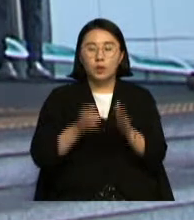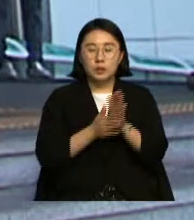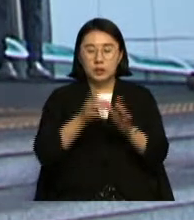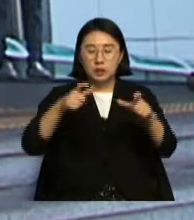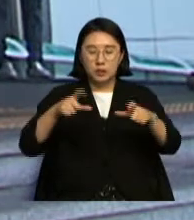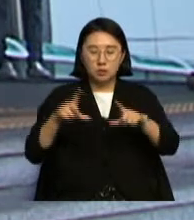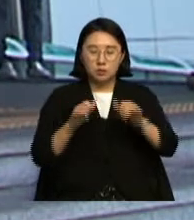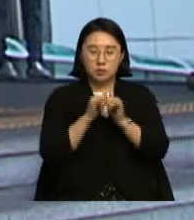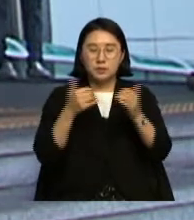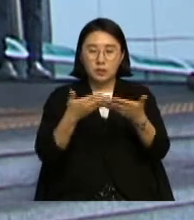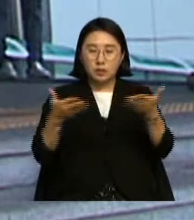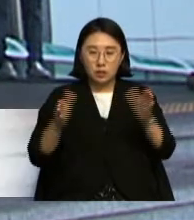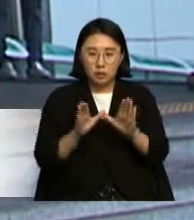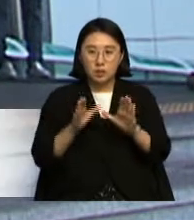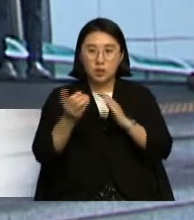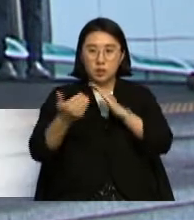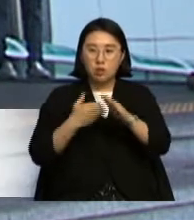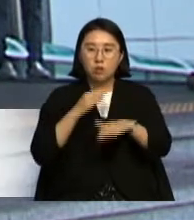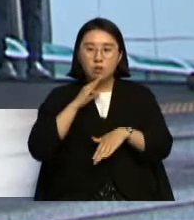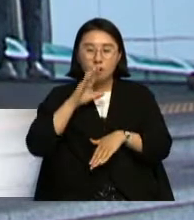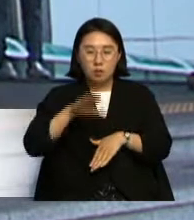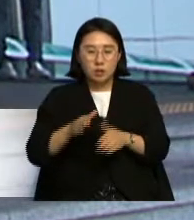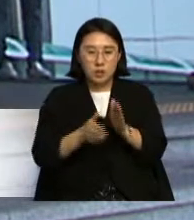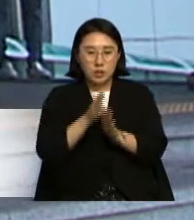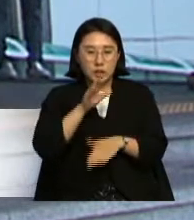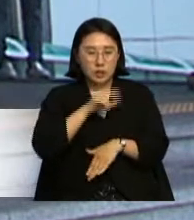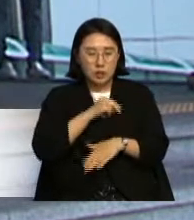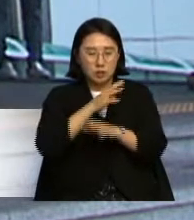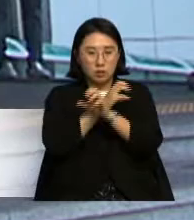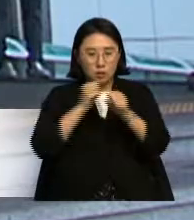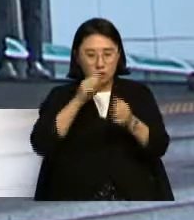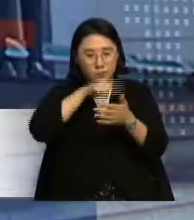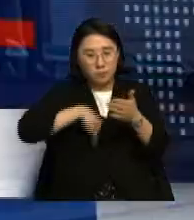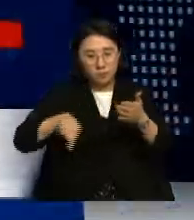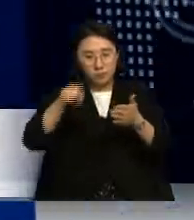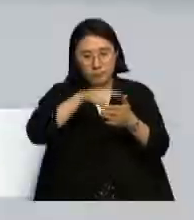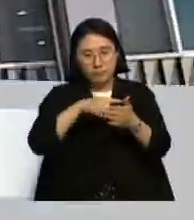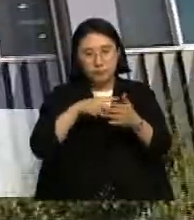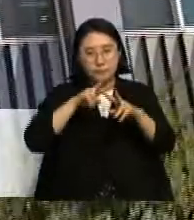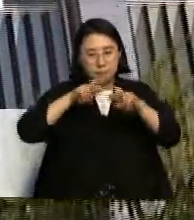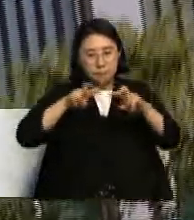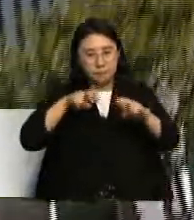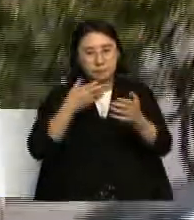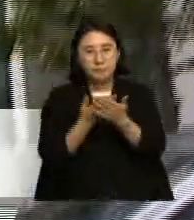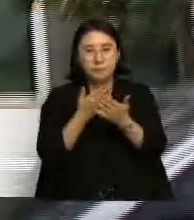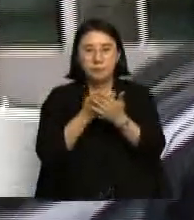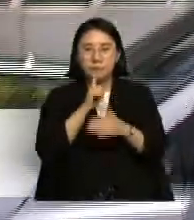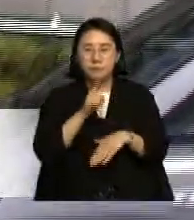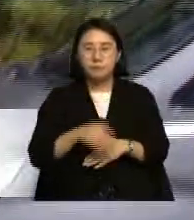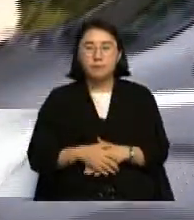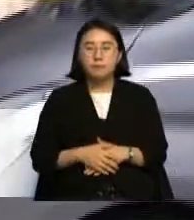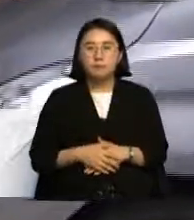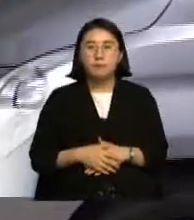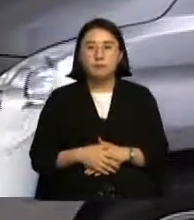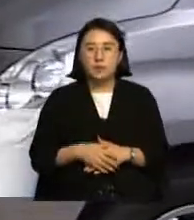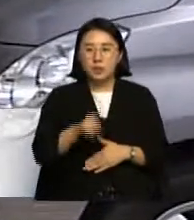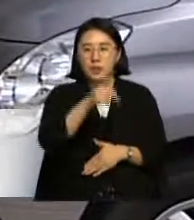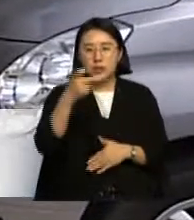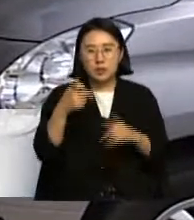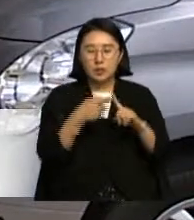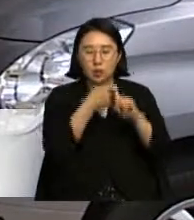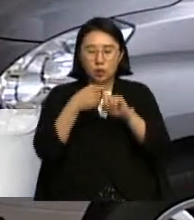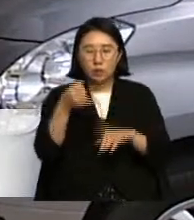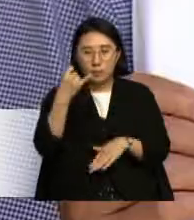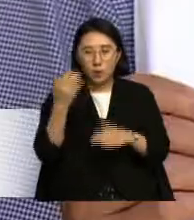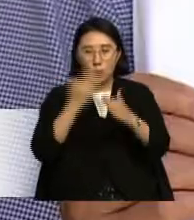고양시 지역 시민단체들이 전현직 시장 간 이행각서 의혹에 대해 진상규명을 촉구했습니다.